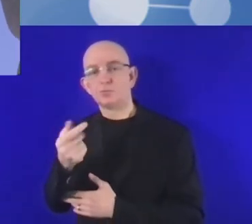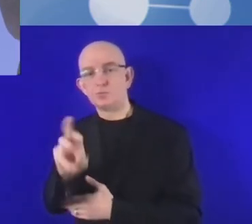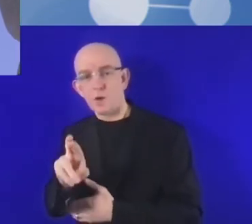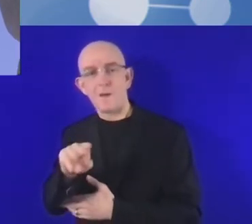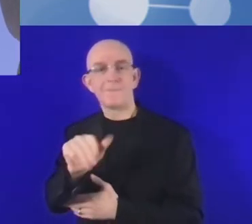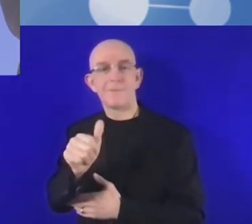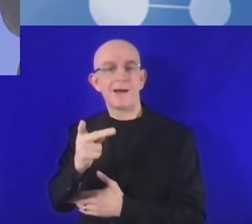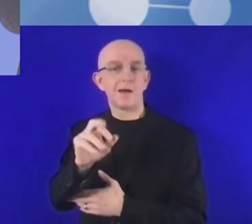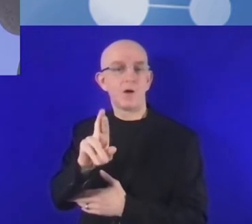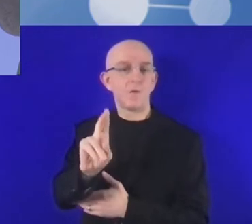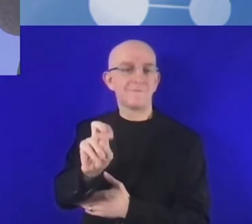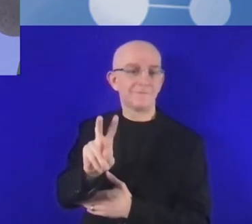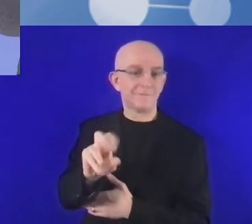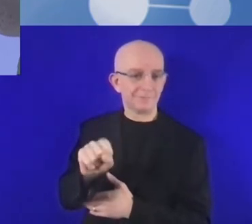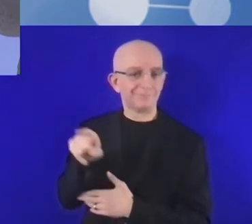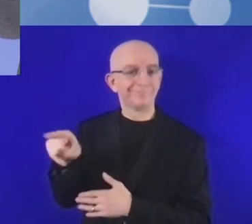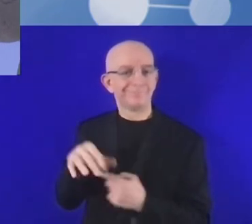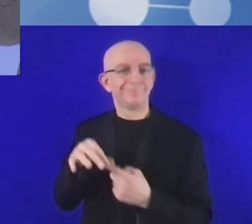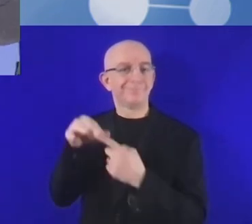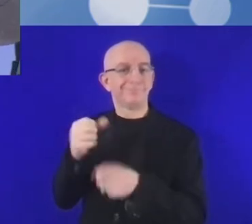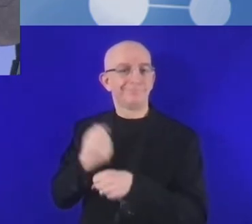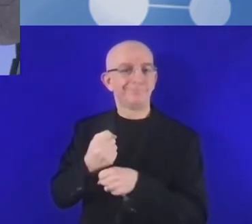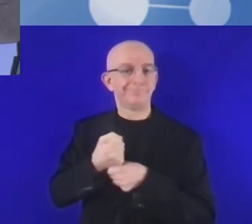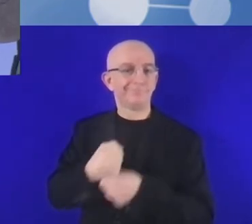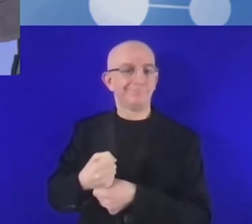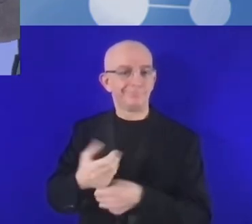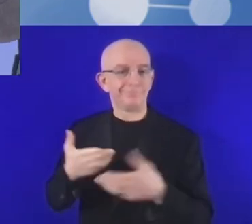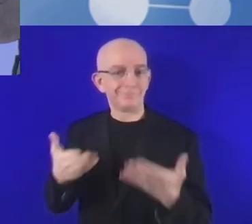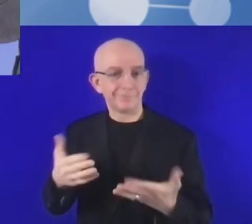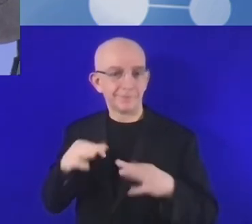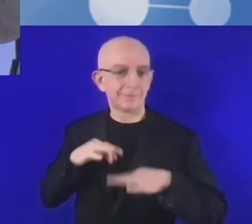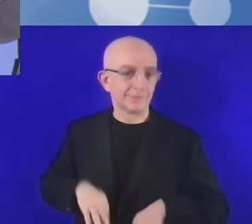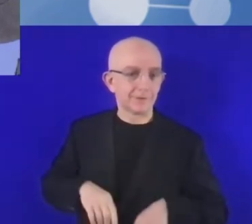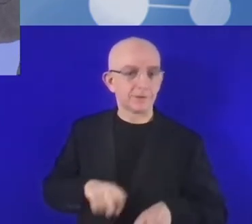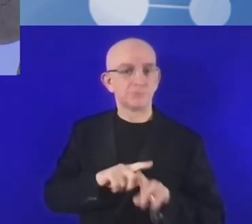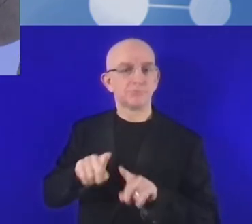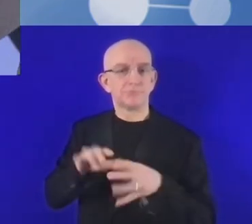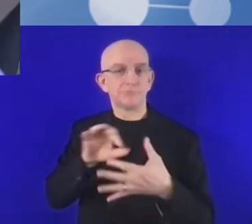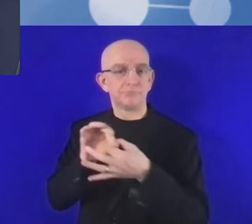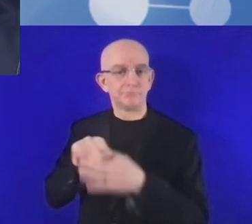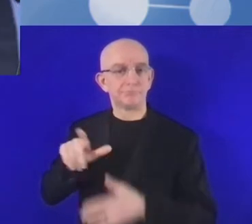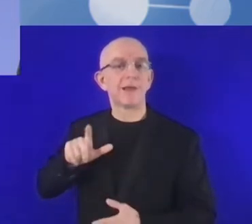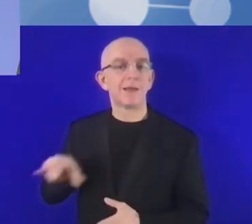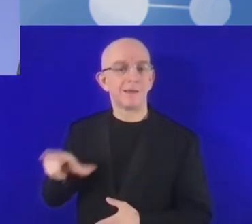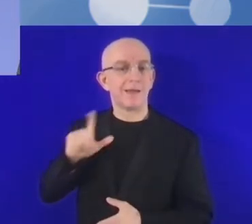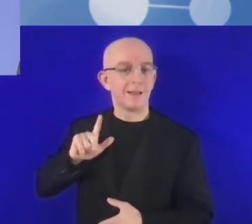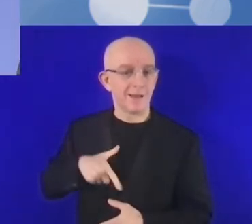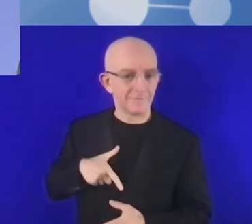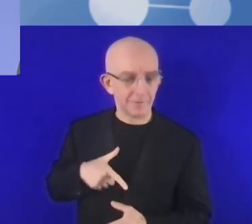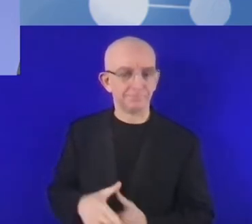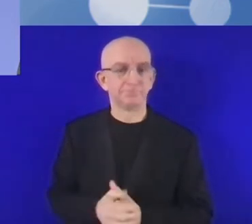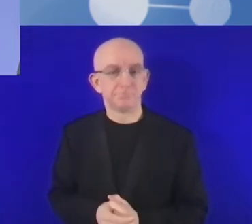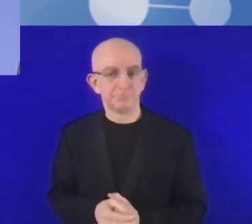Wenhi Tshi. Czule Czege Dżiwaj, Women Jehoi Khan Czege Dmitry